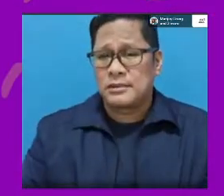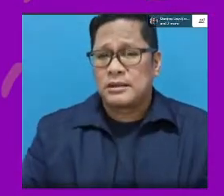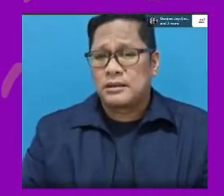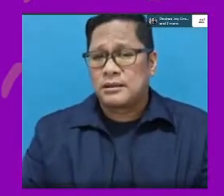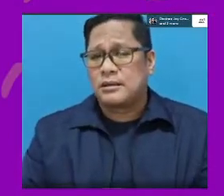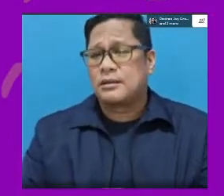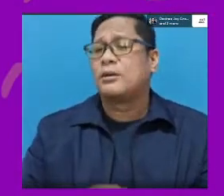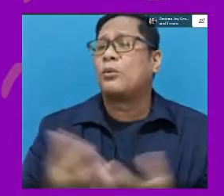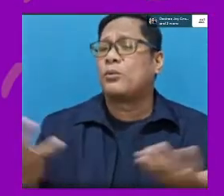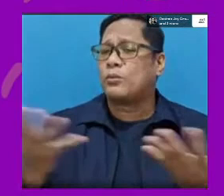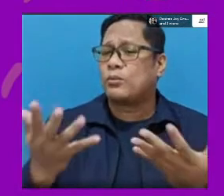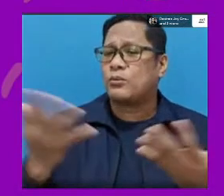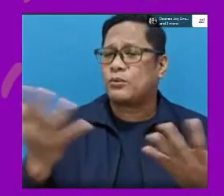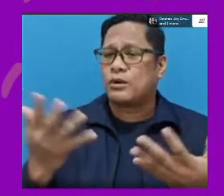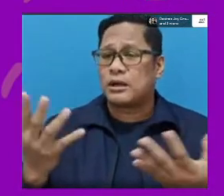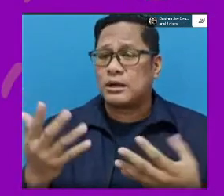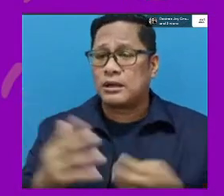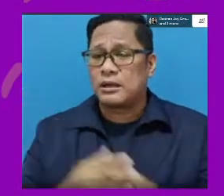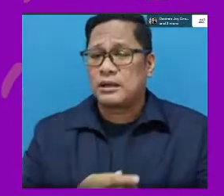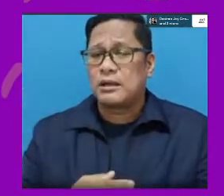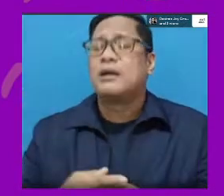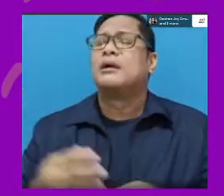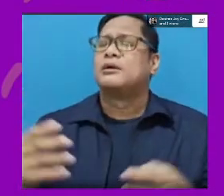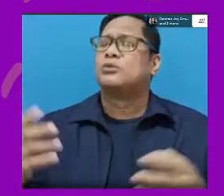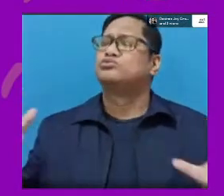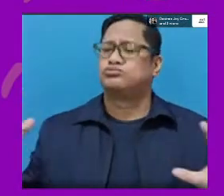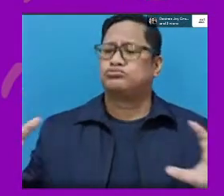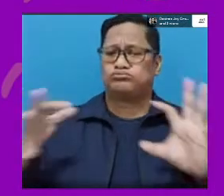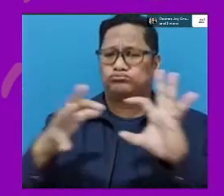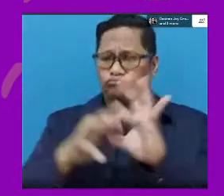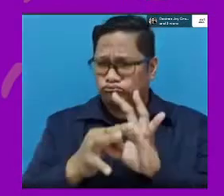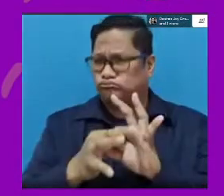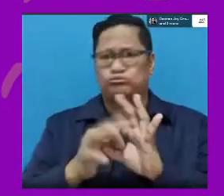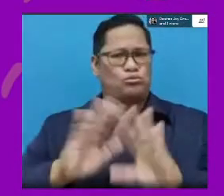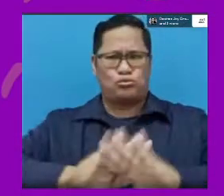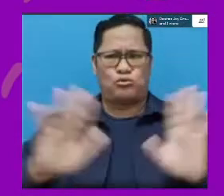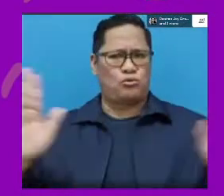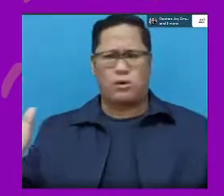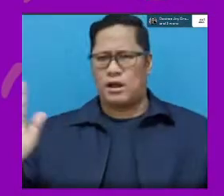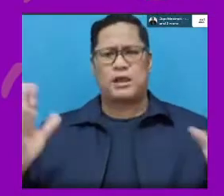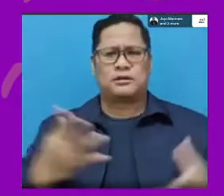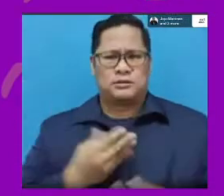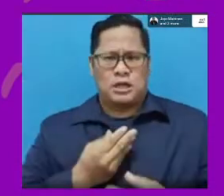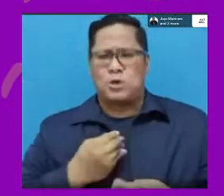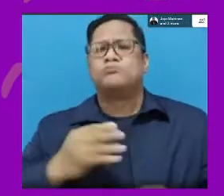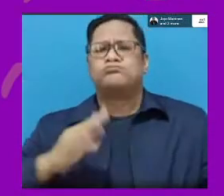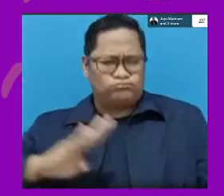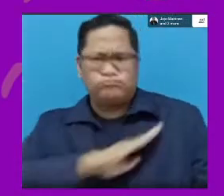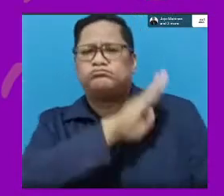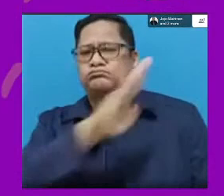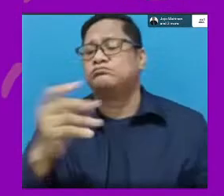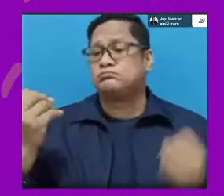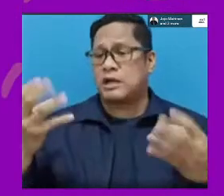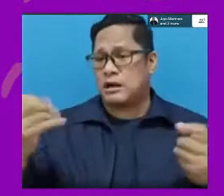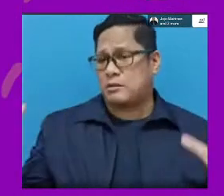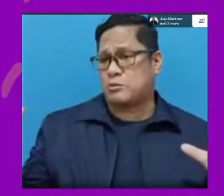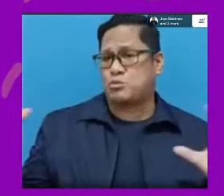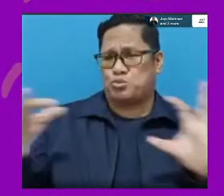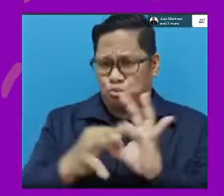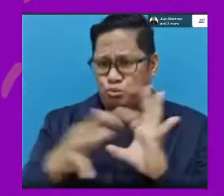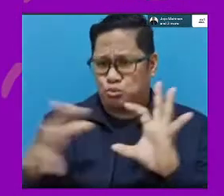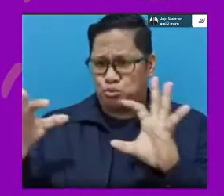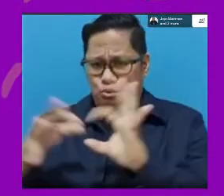natakot makikibaka at ngayon marami ang kasama? Mga babae,